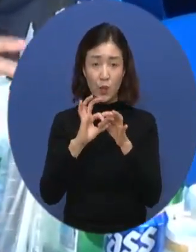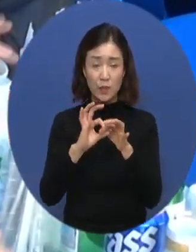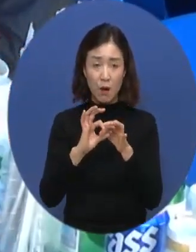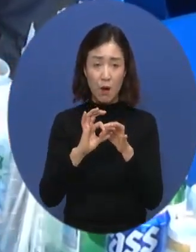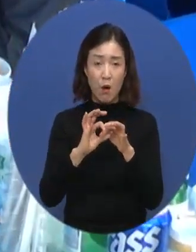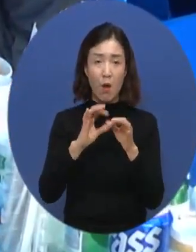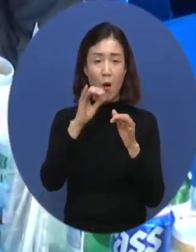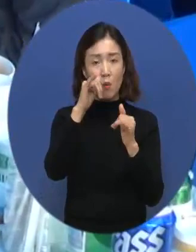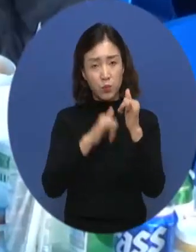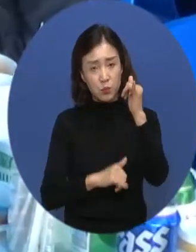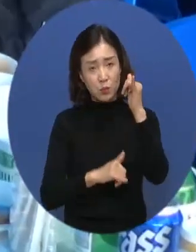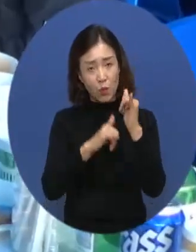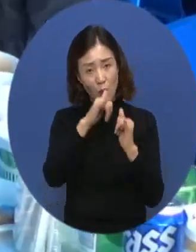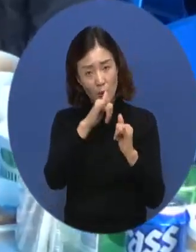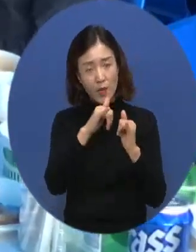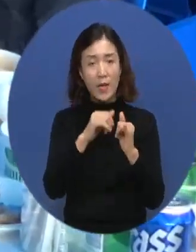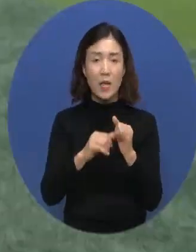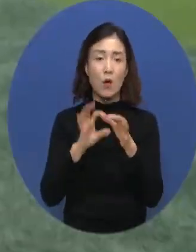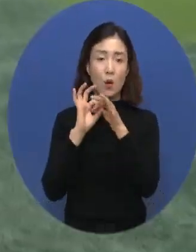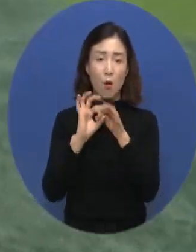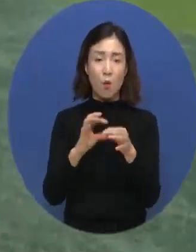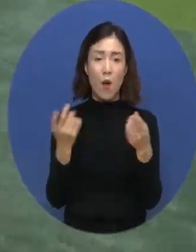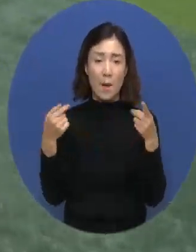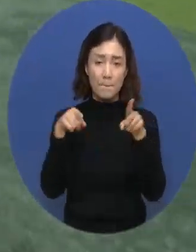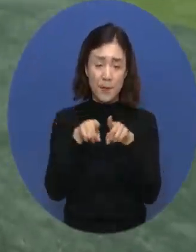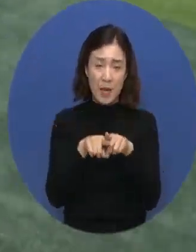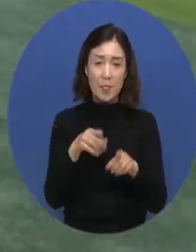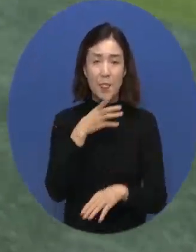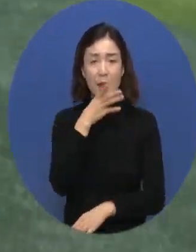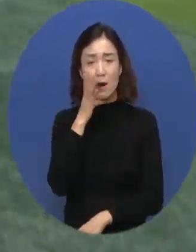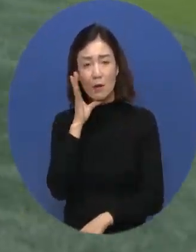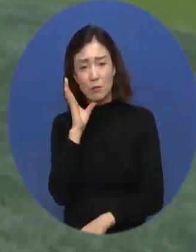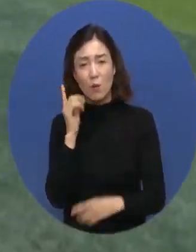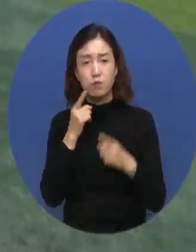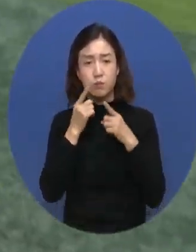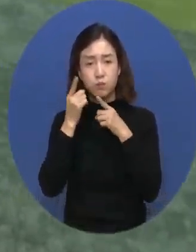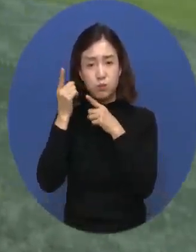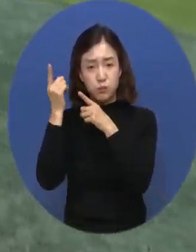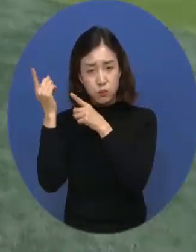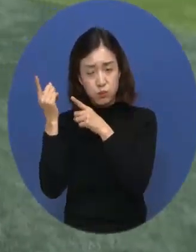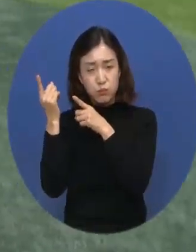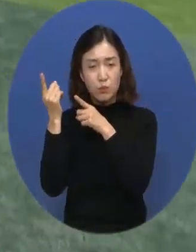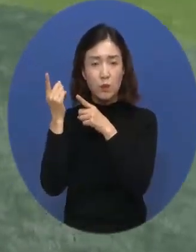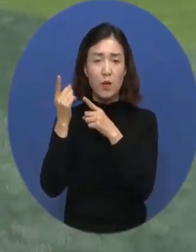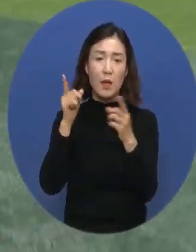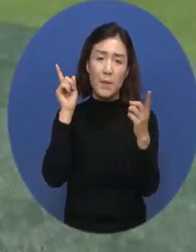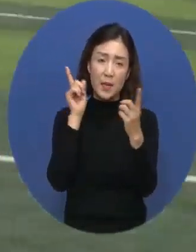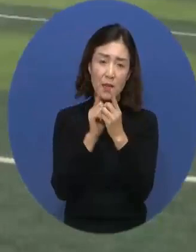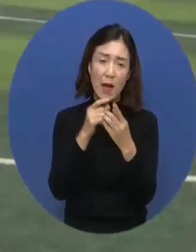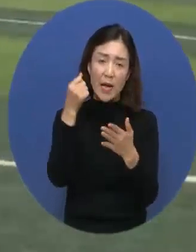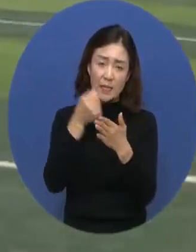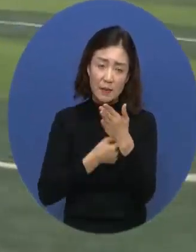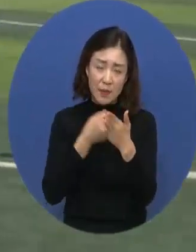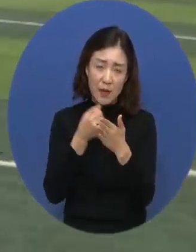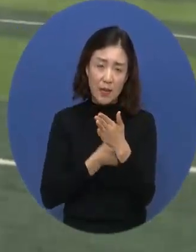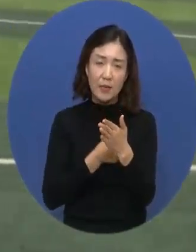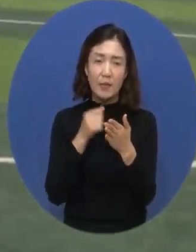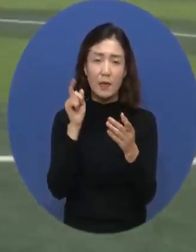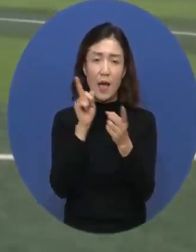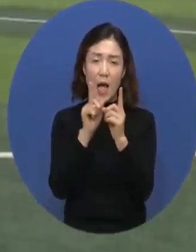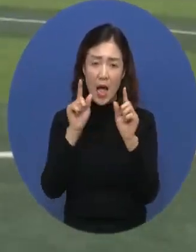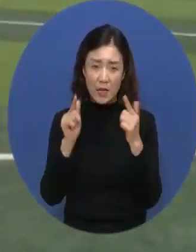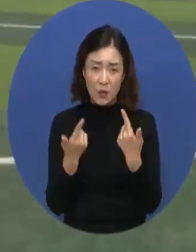연결과 함께 나이를 먹고 인생과 커리어의 황혼을 맞는 것이 아쉽기만 한 일이 아니라